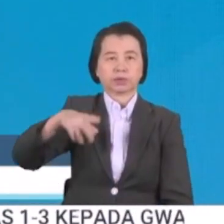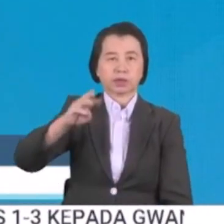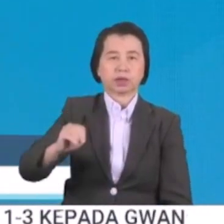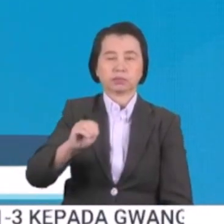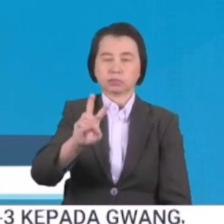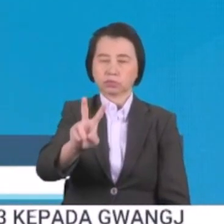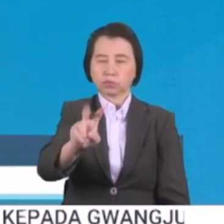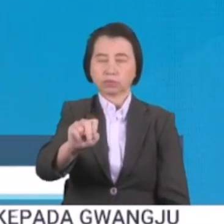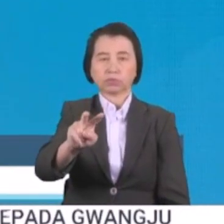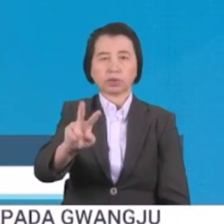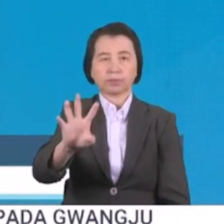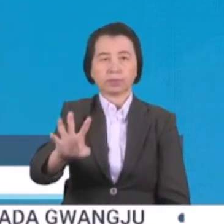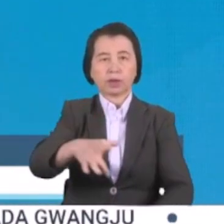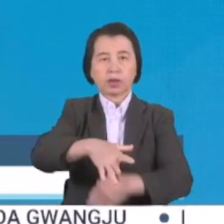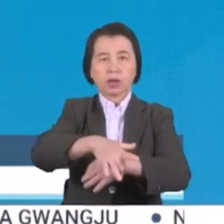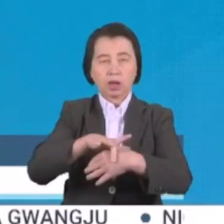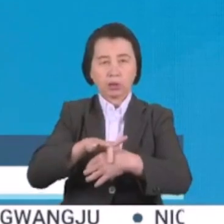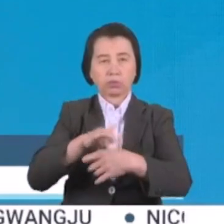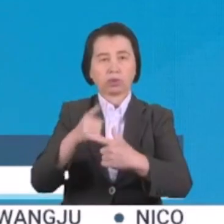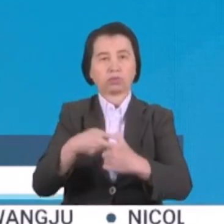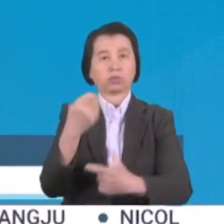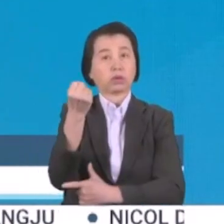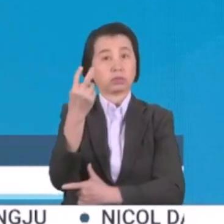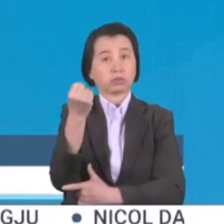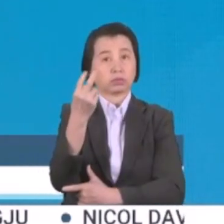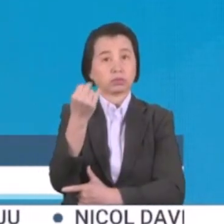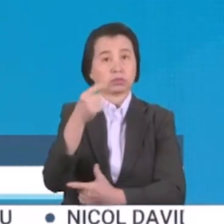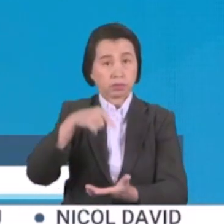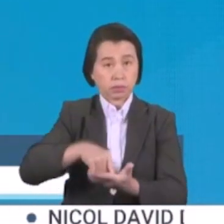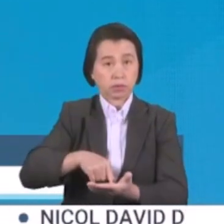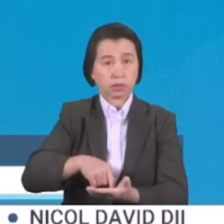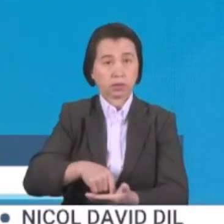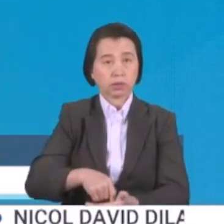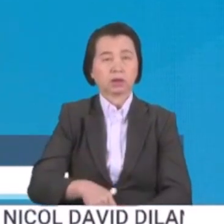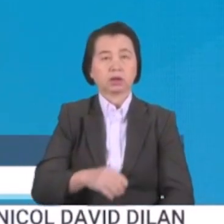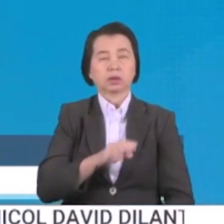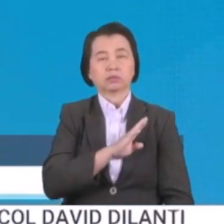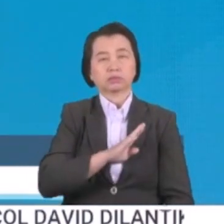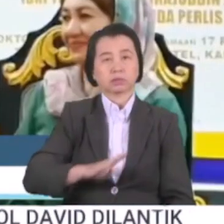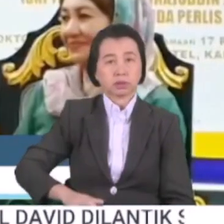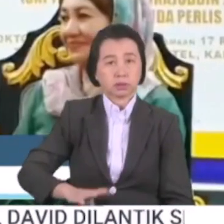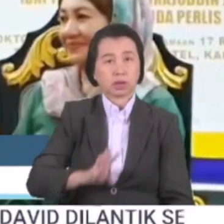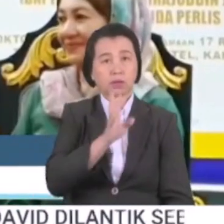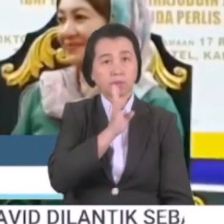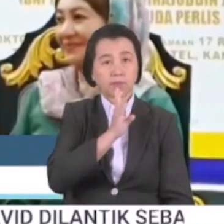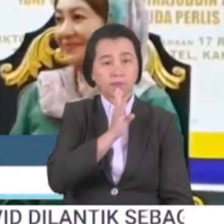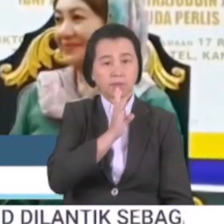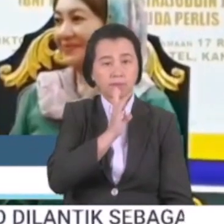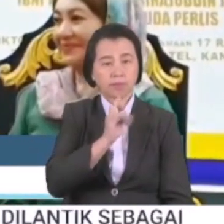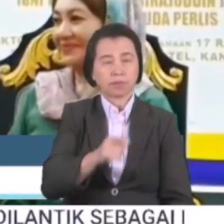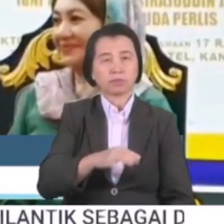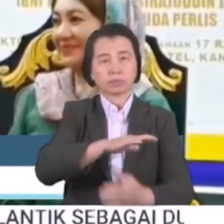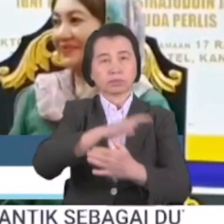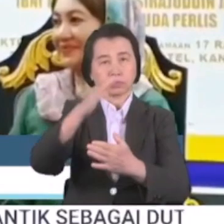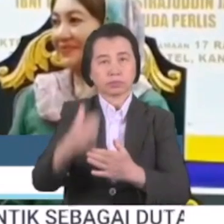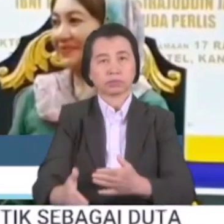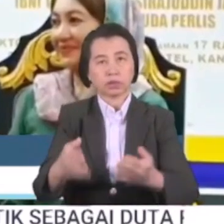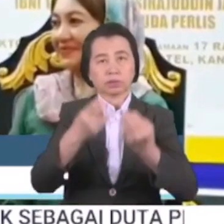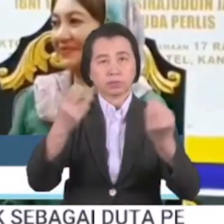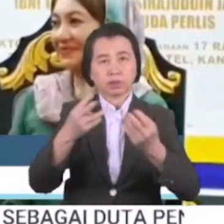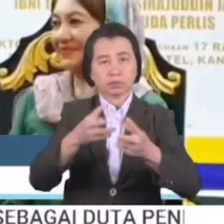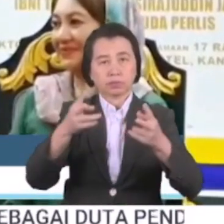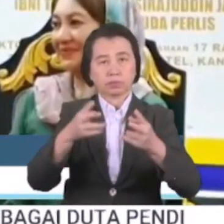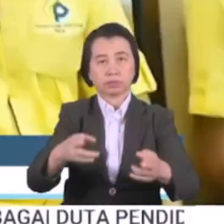Sijil Pelajaran Malaysia SPM 2024 awal Disember ini. Baginda bertitah demikian ketika menyempurnakan